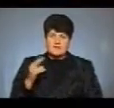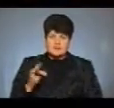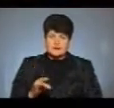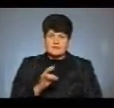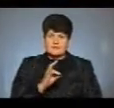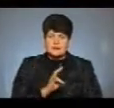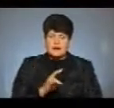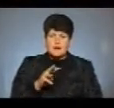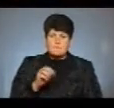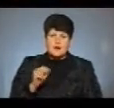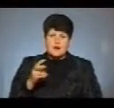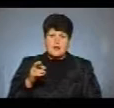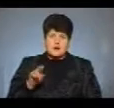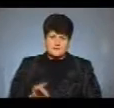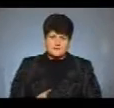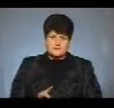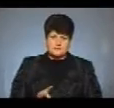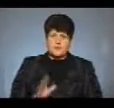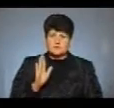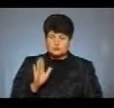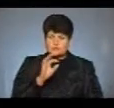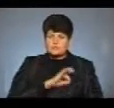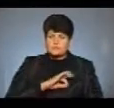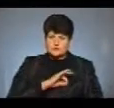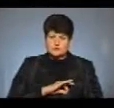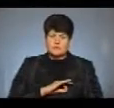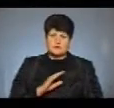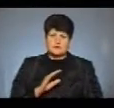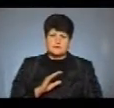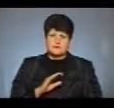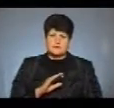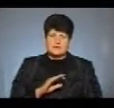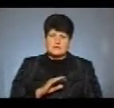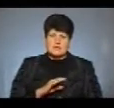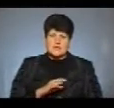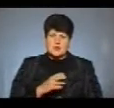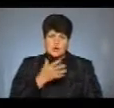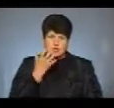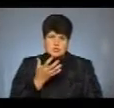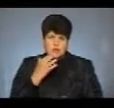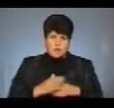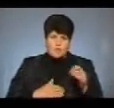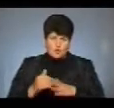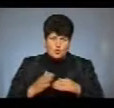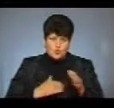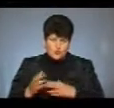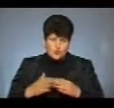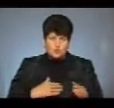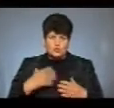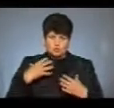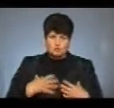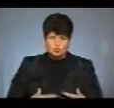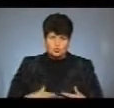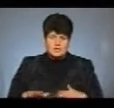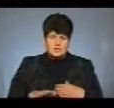Неля Маляр. Будемо використовувати вправи для розігріву рук, тулуба, ніг. Роблять